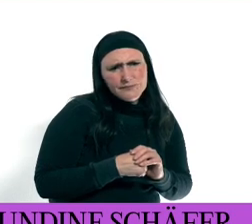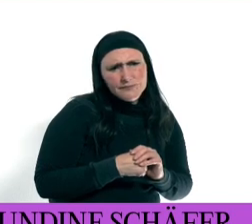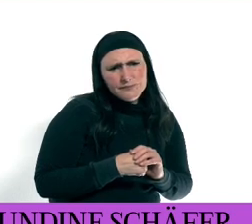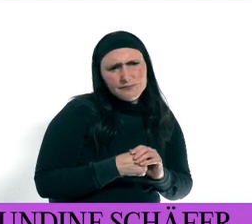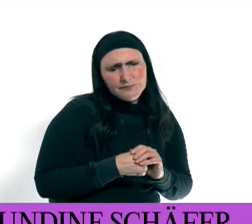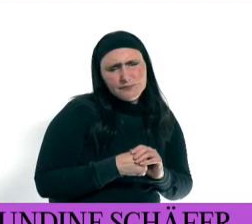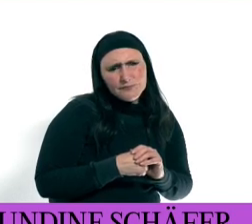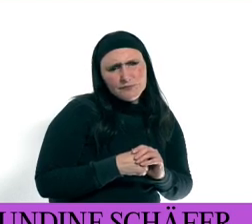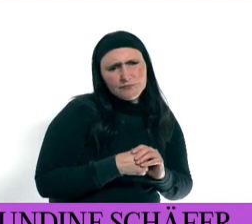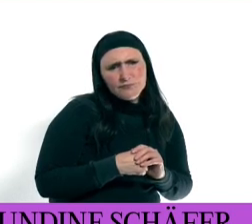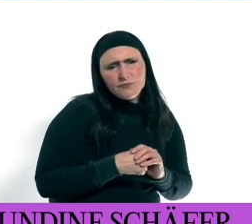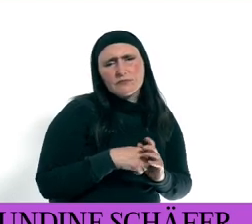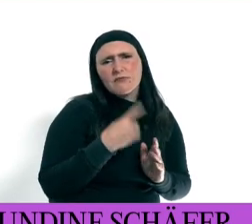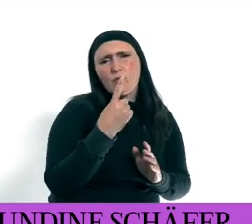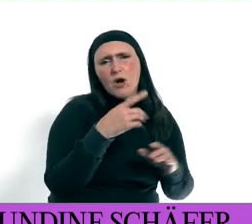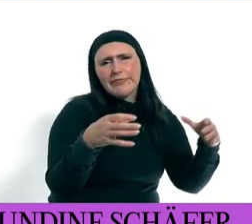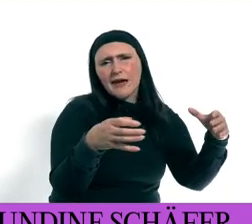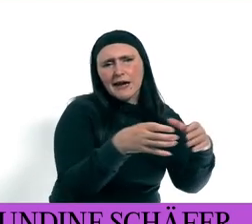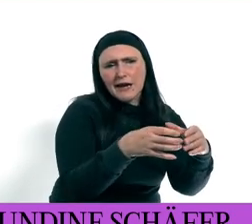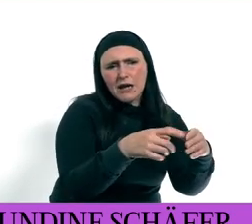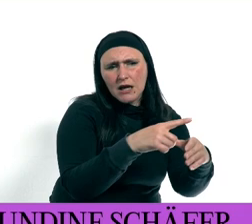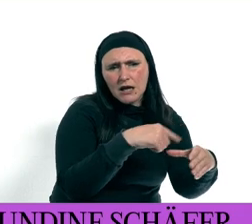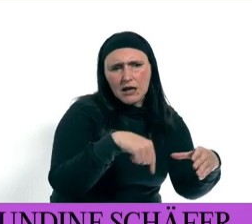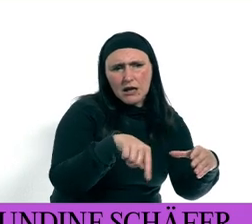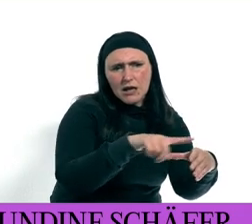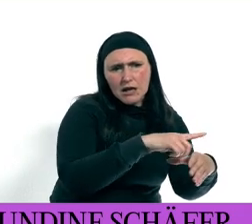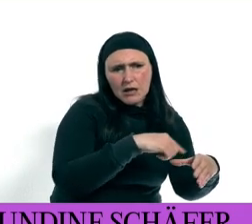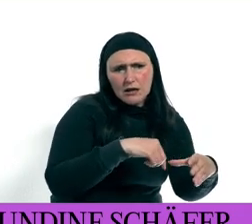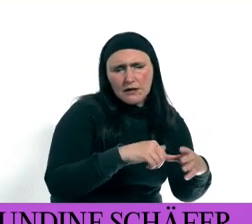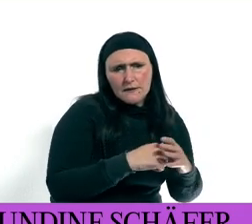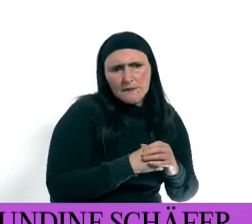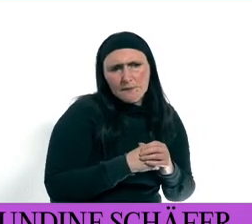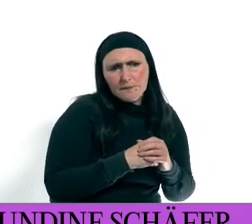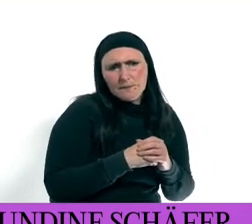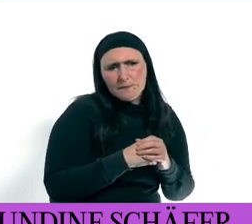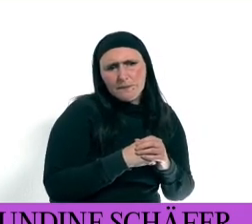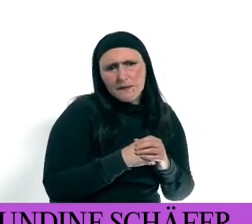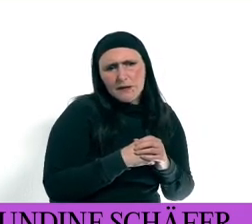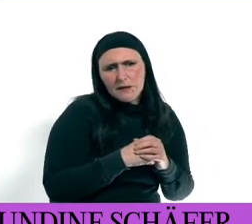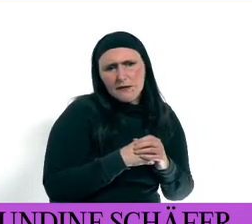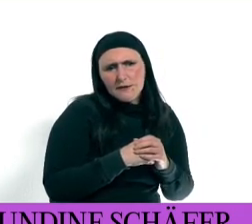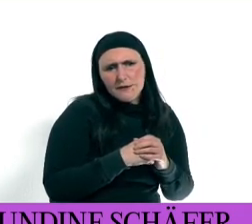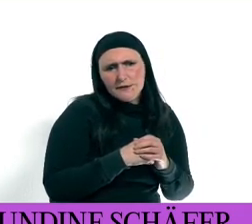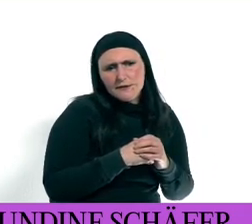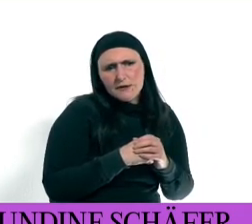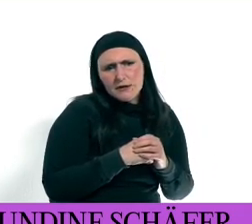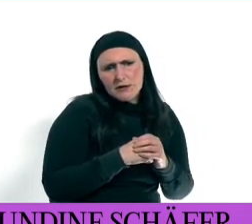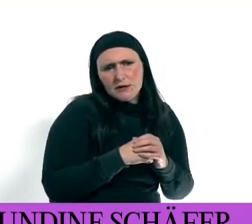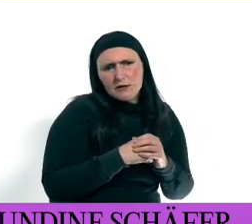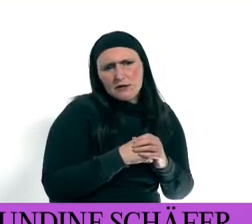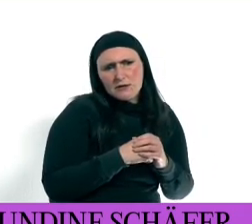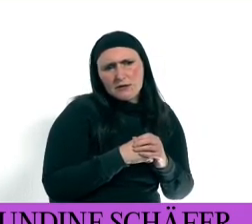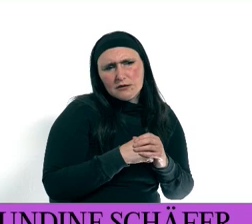In one district there is a brothel, and in that brothel there is a